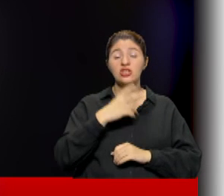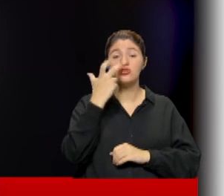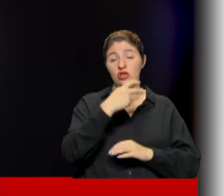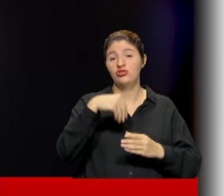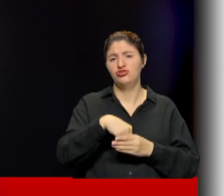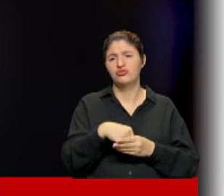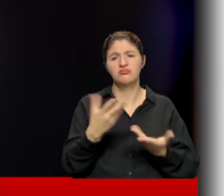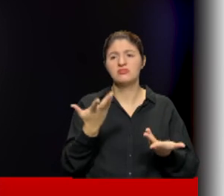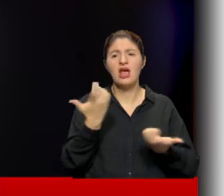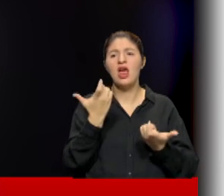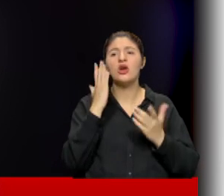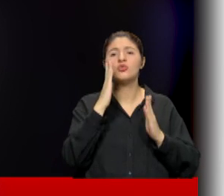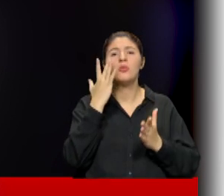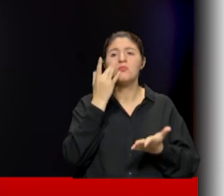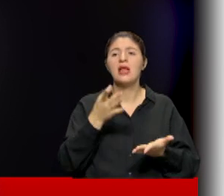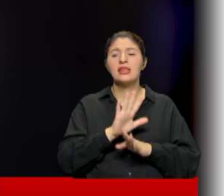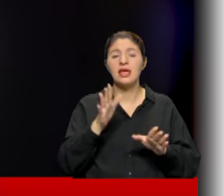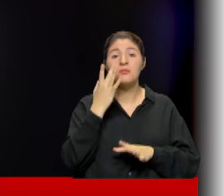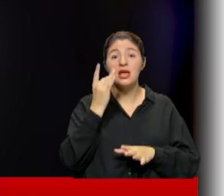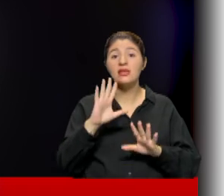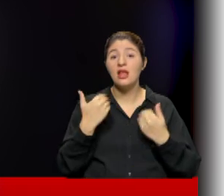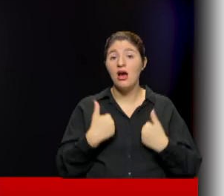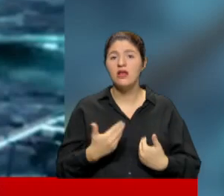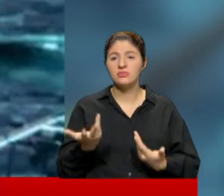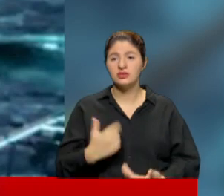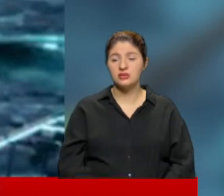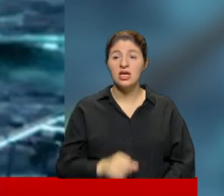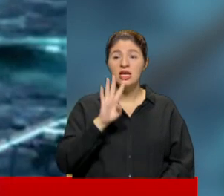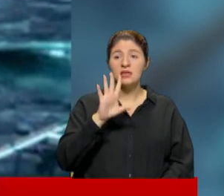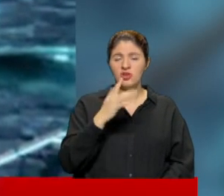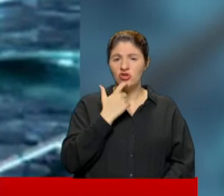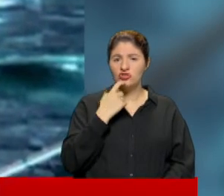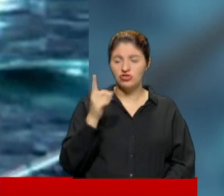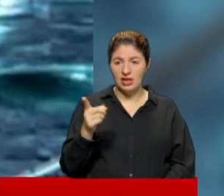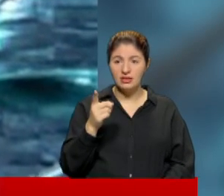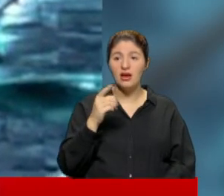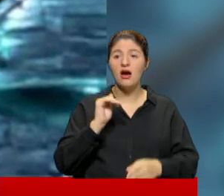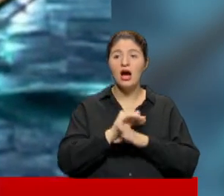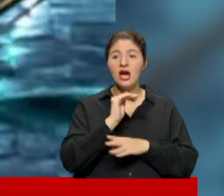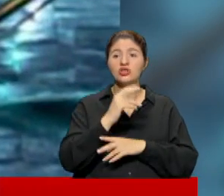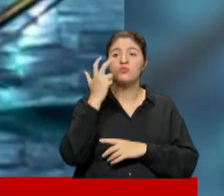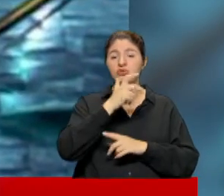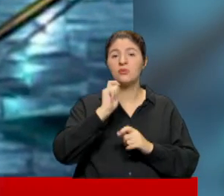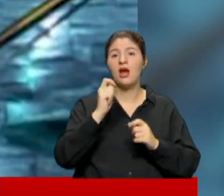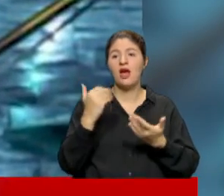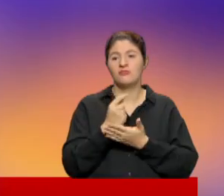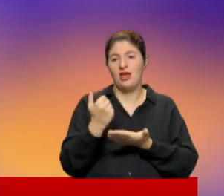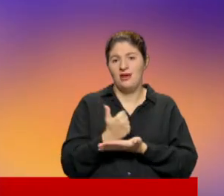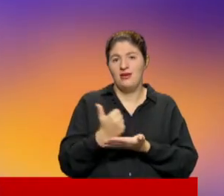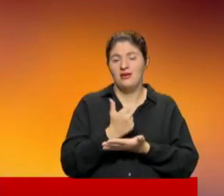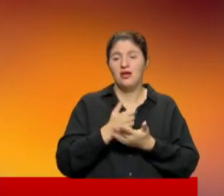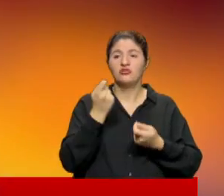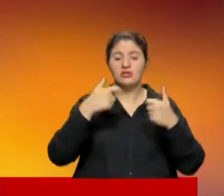şarkısı için nereye gidiyoruz Belli değil belli değil halimiz 45 yaşındaydı Onur Şener hayatını Müzik yaparak kazanıyordu